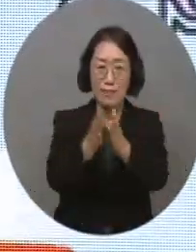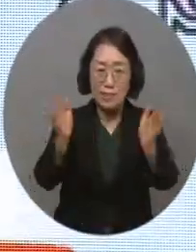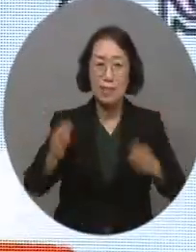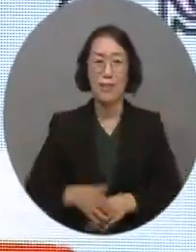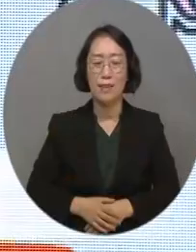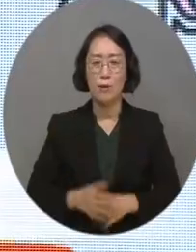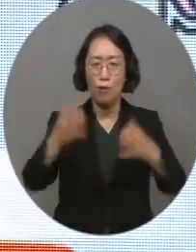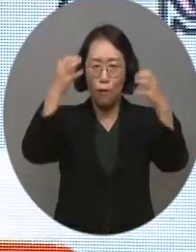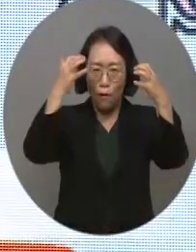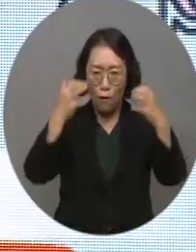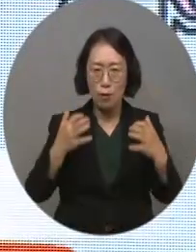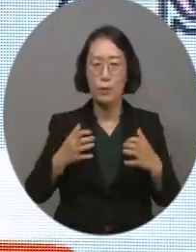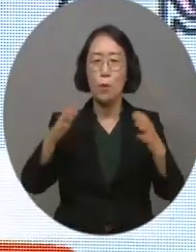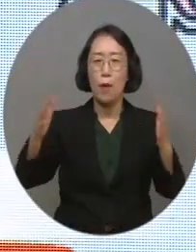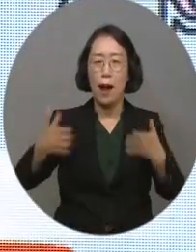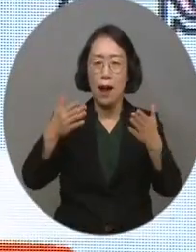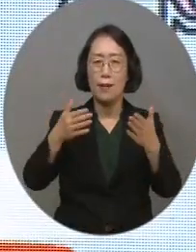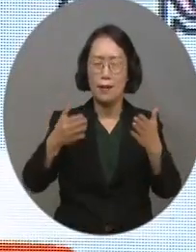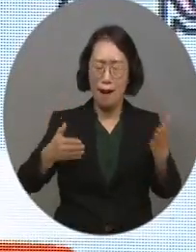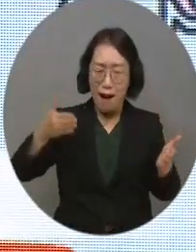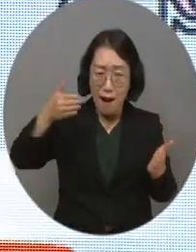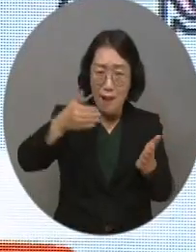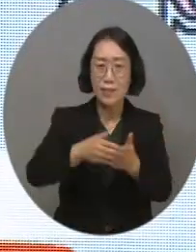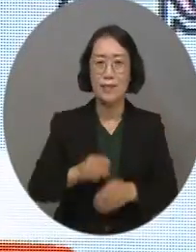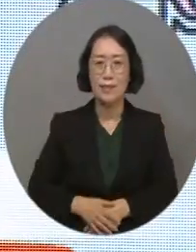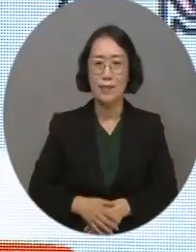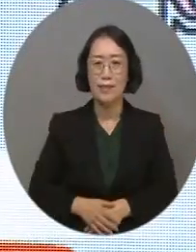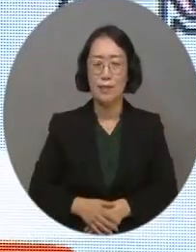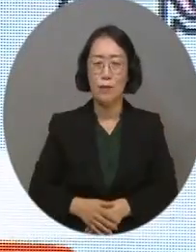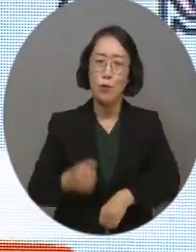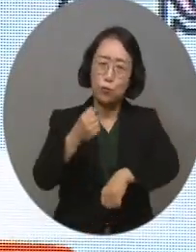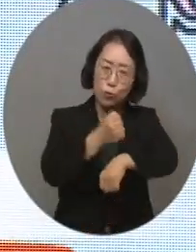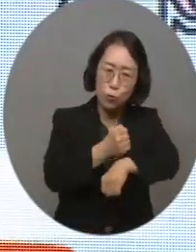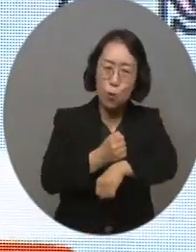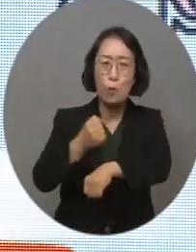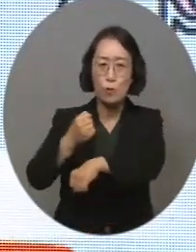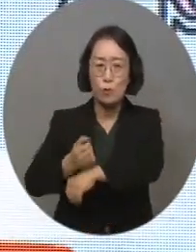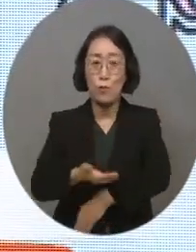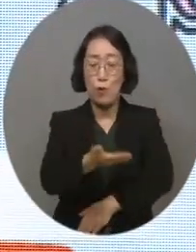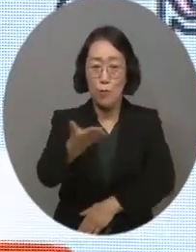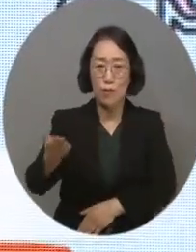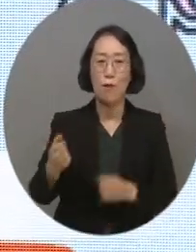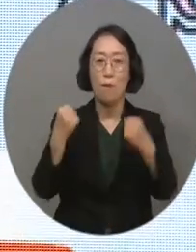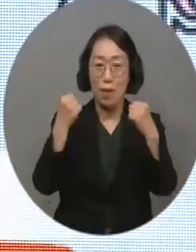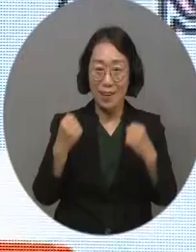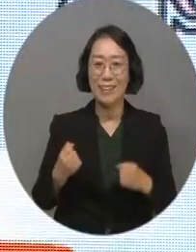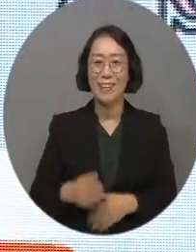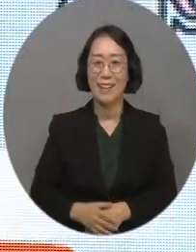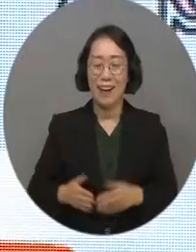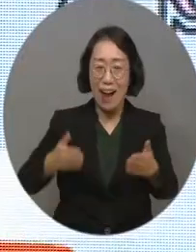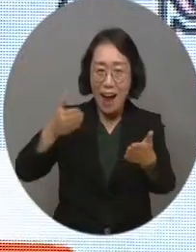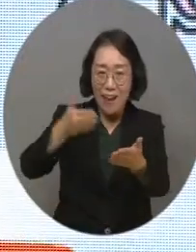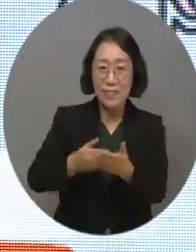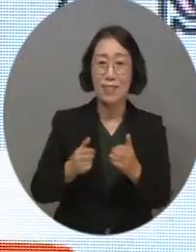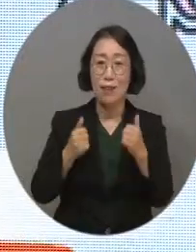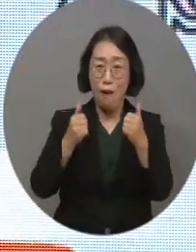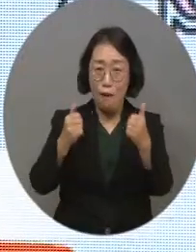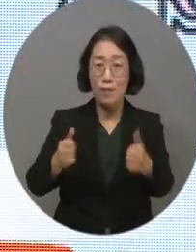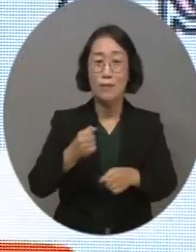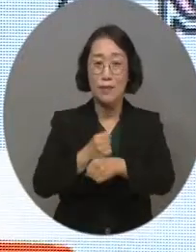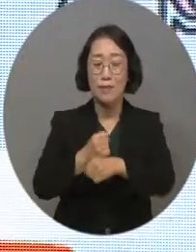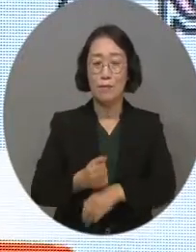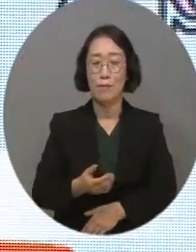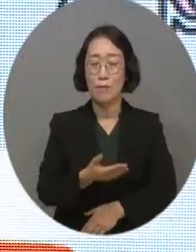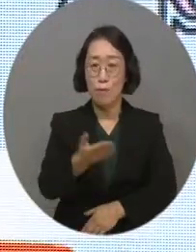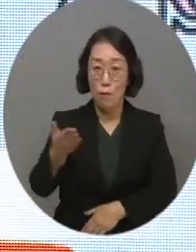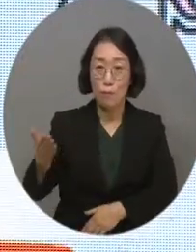또 가을까지 해서 이렇게 수고하셨는데 여러분들 정말 화이팅이고요. 끝까지 열심히 하시면 정말